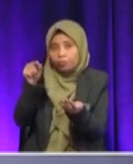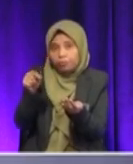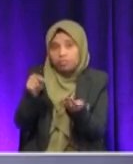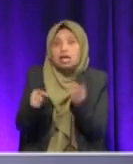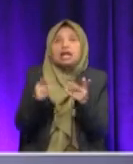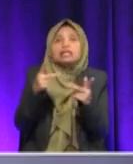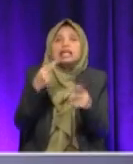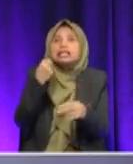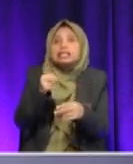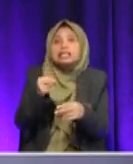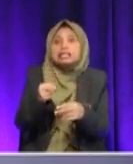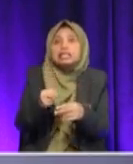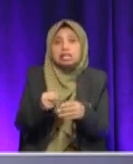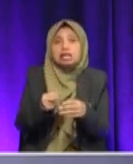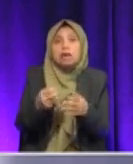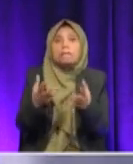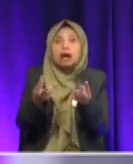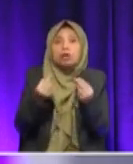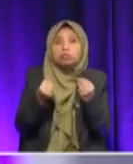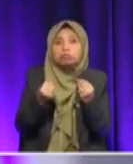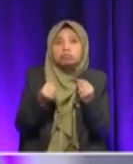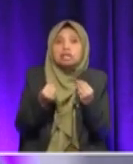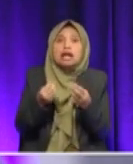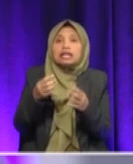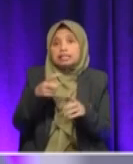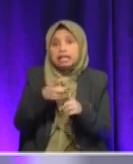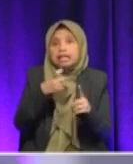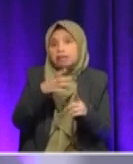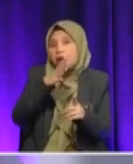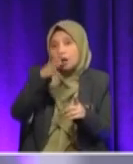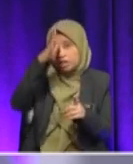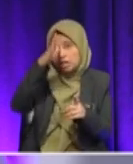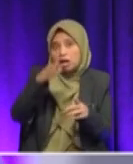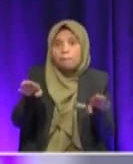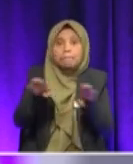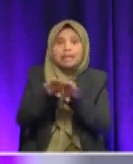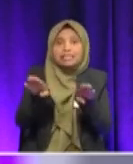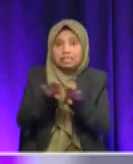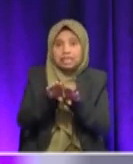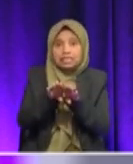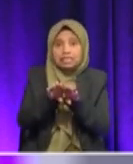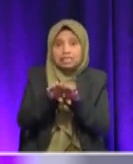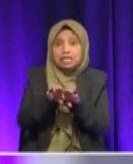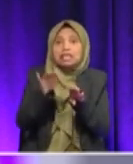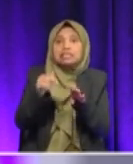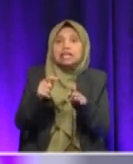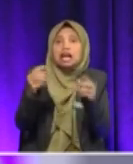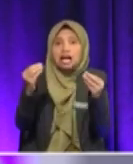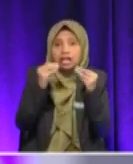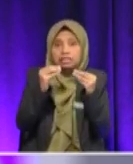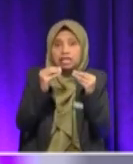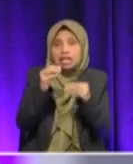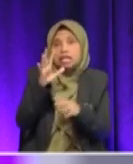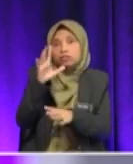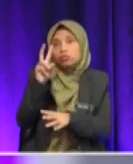rumah ambil duit 20-sin dan 50 Coba tengok bandingkan jika ayam peta disebut aja 20 dengan